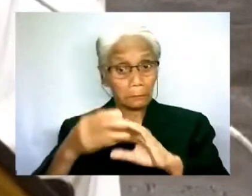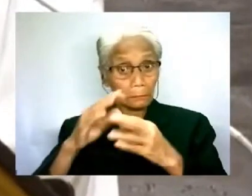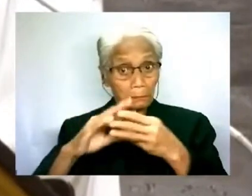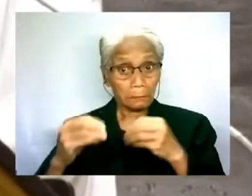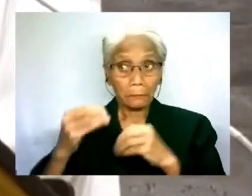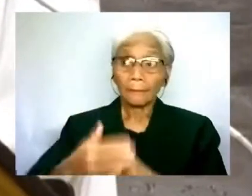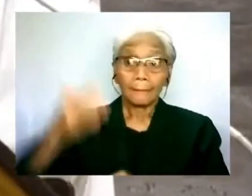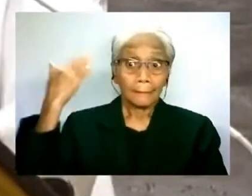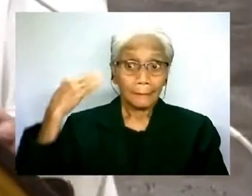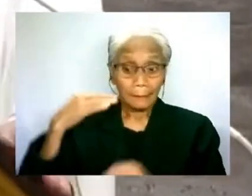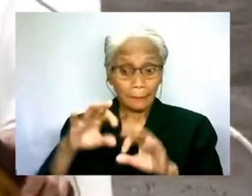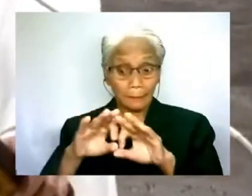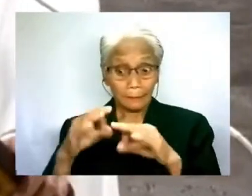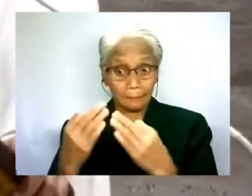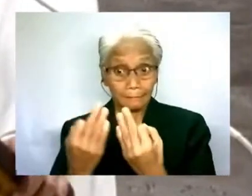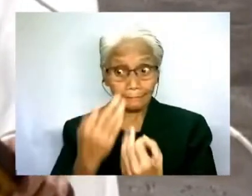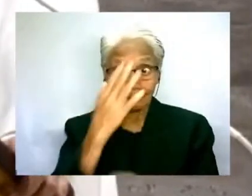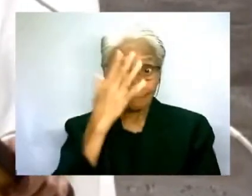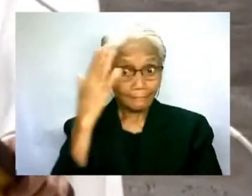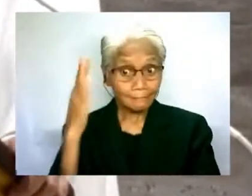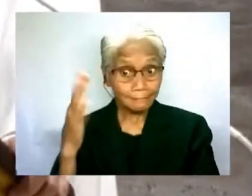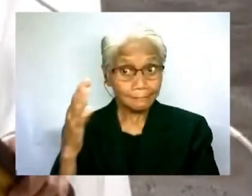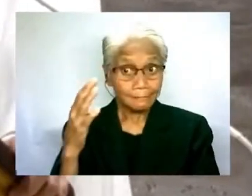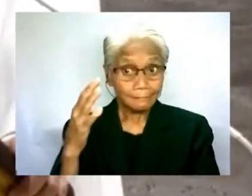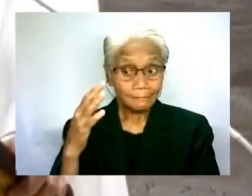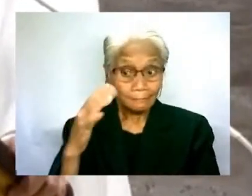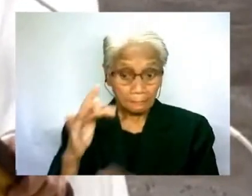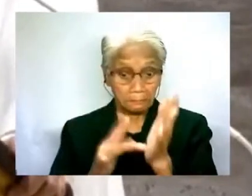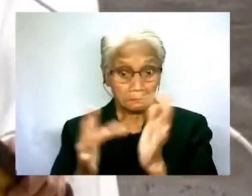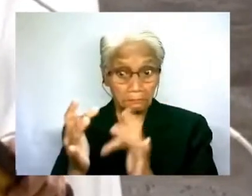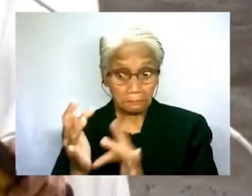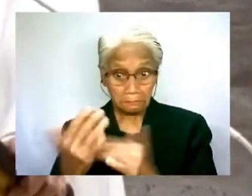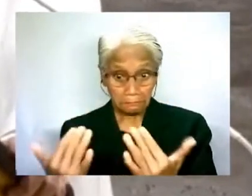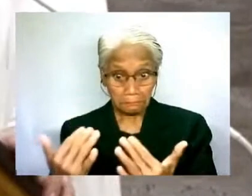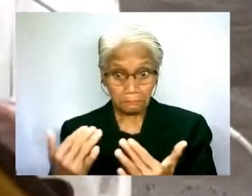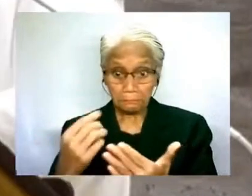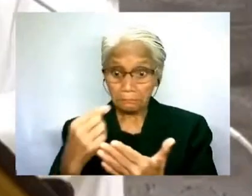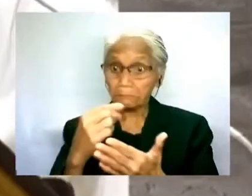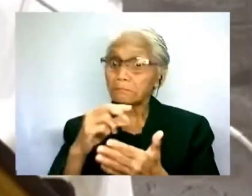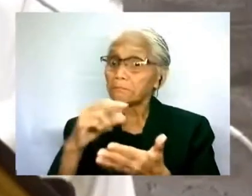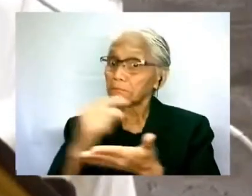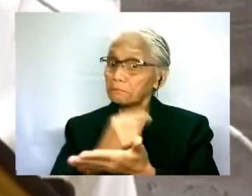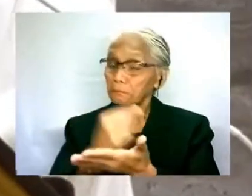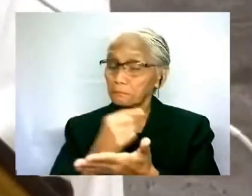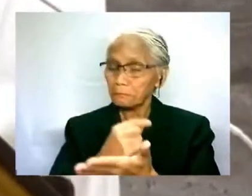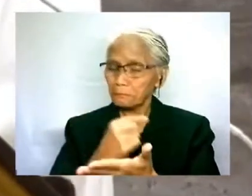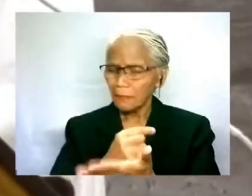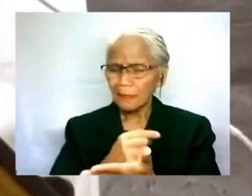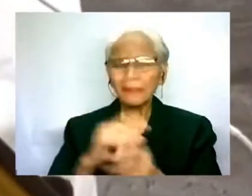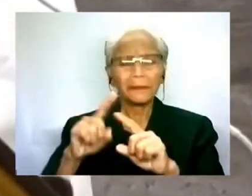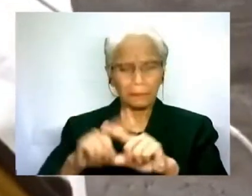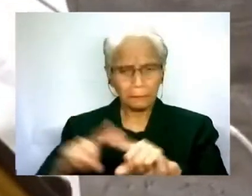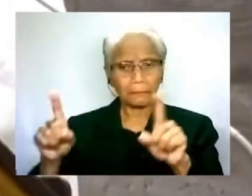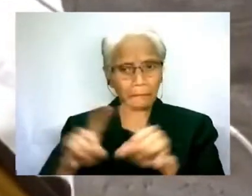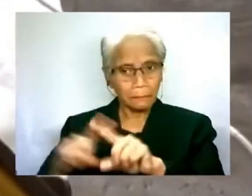family tree ni Jesus na binasa natin sa Ebanghelyo ngayong umaga na ito, iba-iba rin ang biyaya